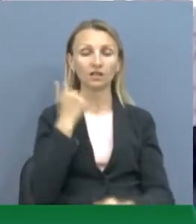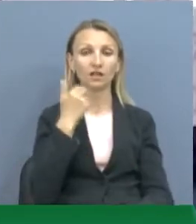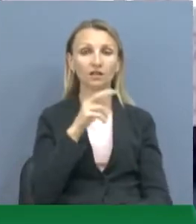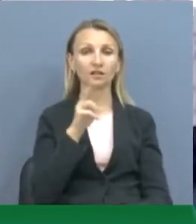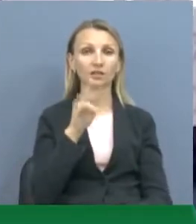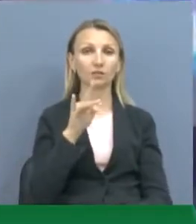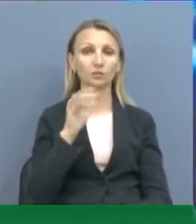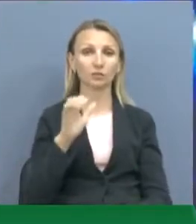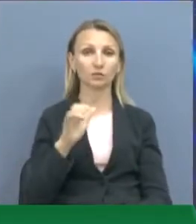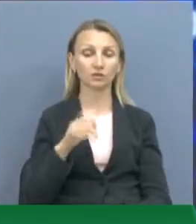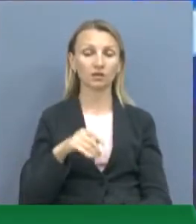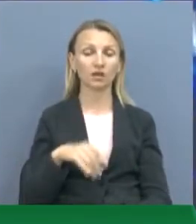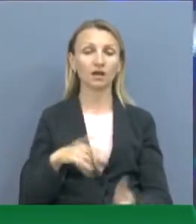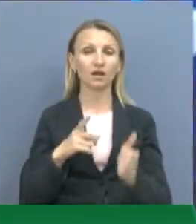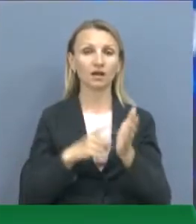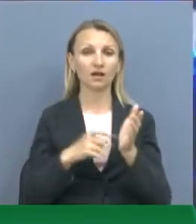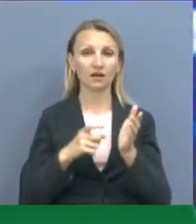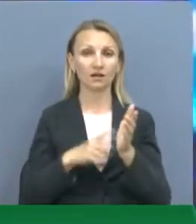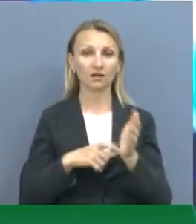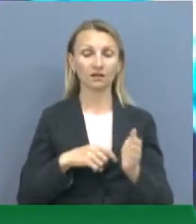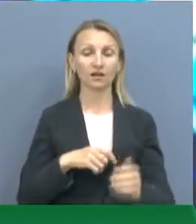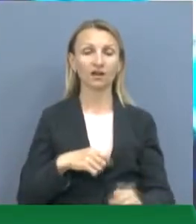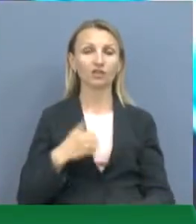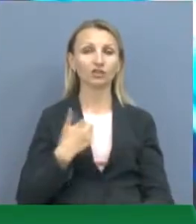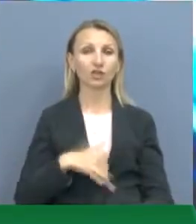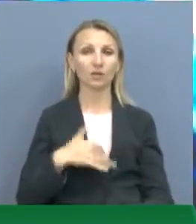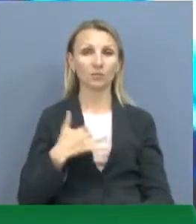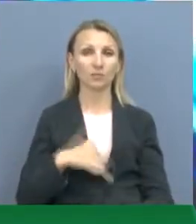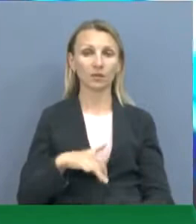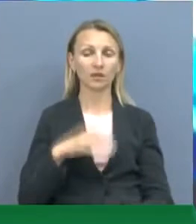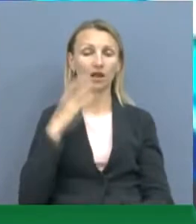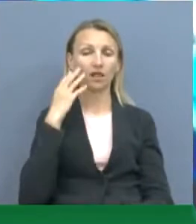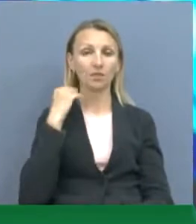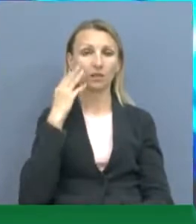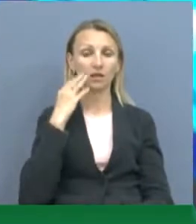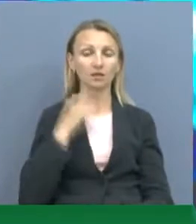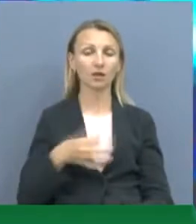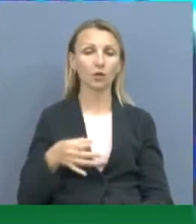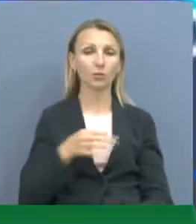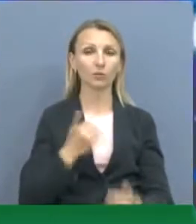территории Алматинской, Жамбульской, Карагандинской, Павлодарской областей. На сегодняшний день